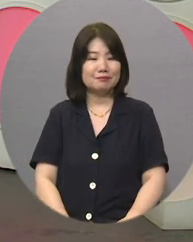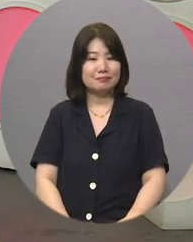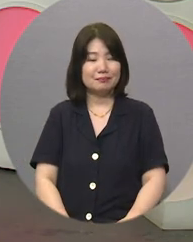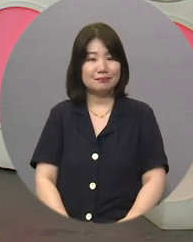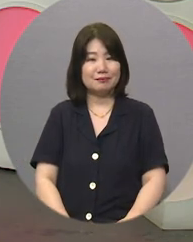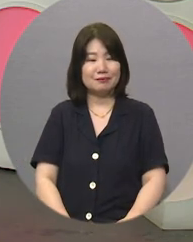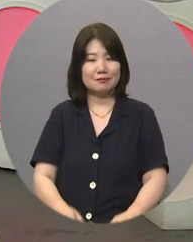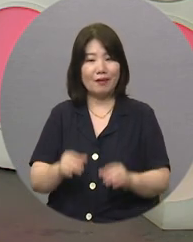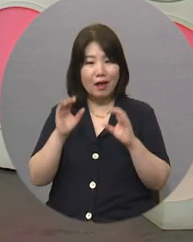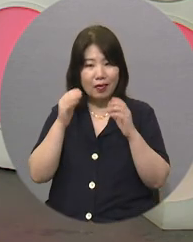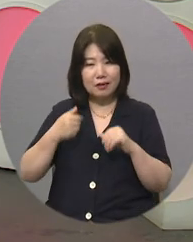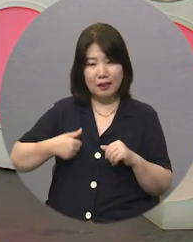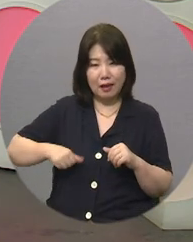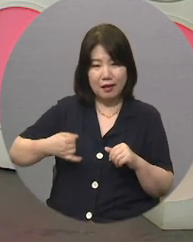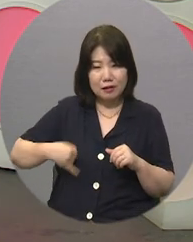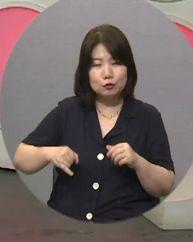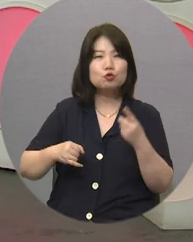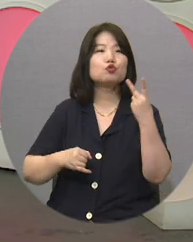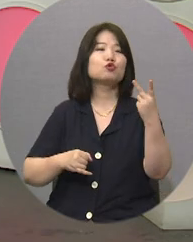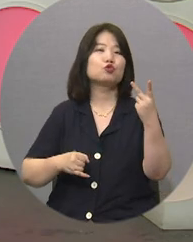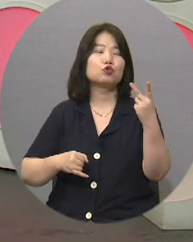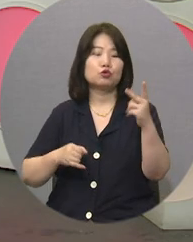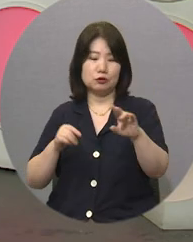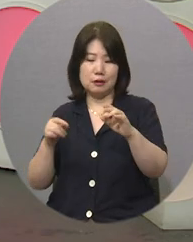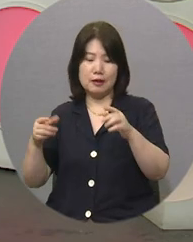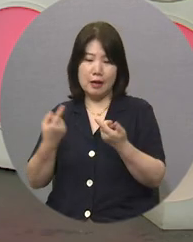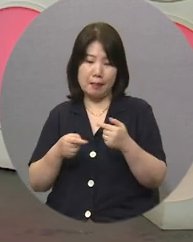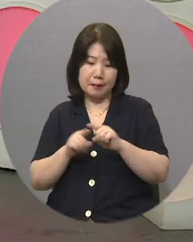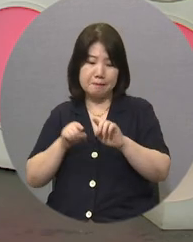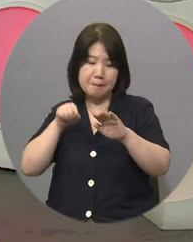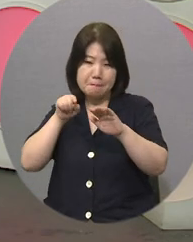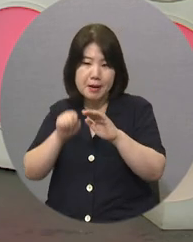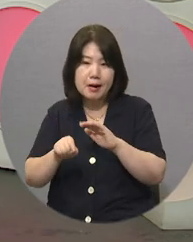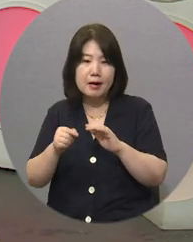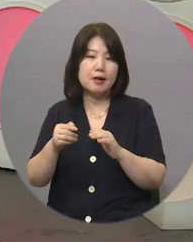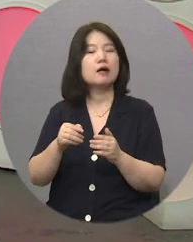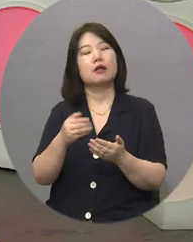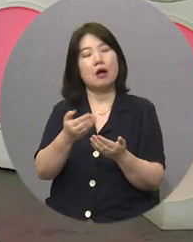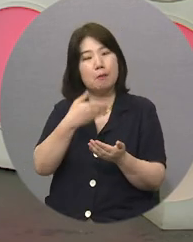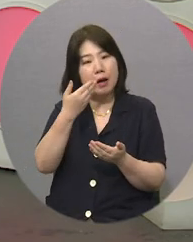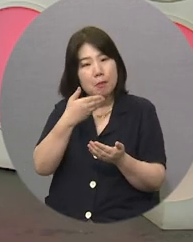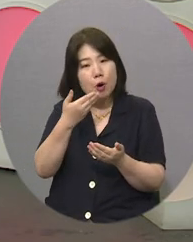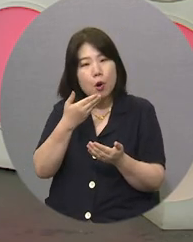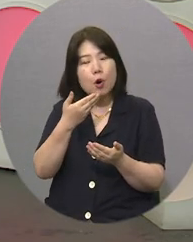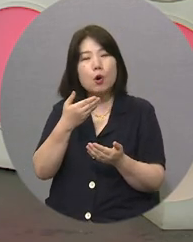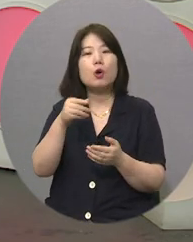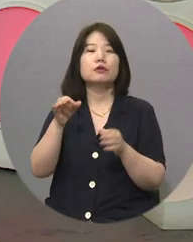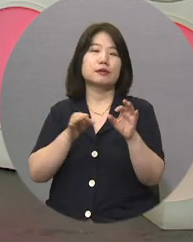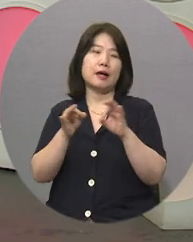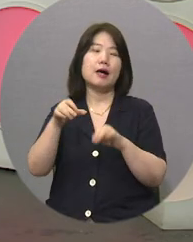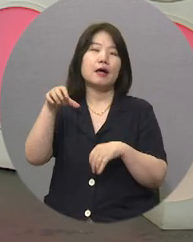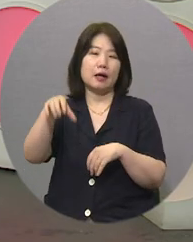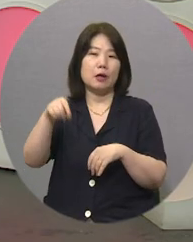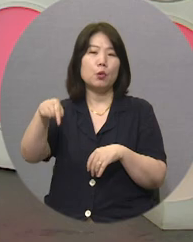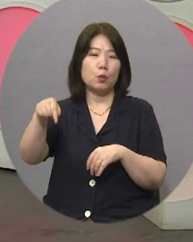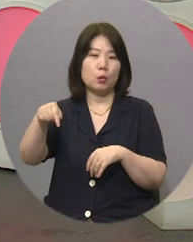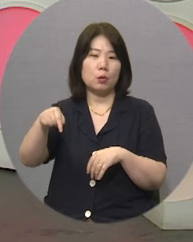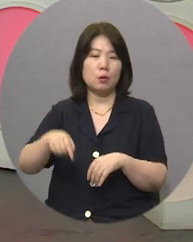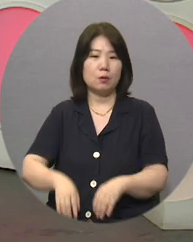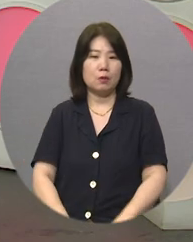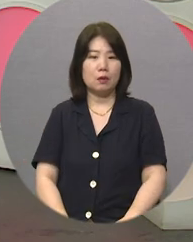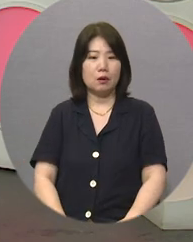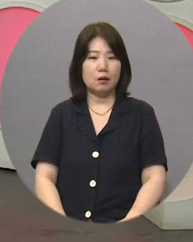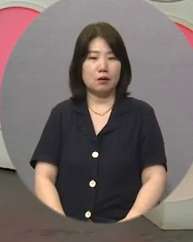어린 아들 둘을 데리고 용감하게 들어가 밥을 먹을 수 있는 유일한 곳이기도 하였습니다.